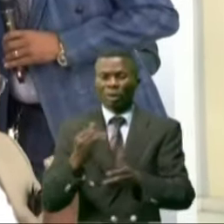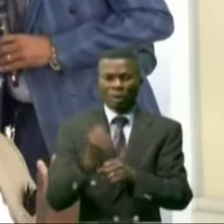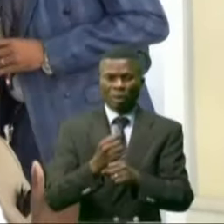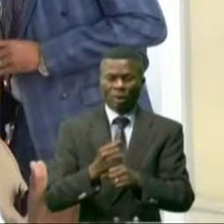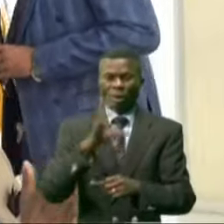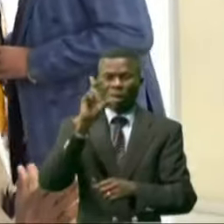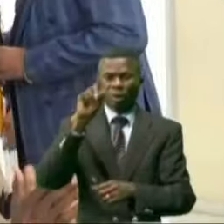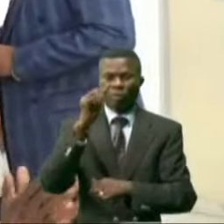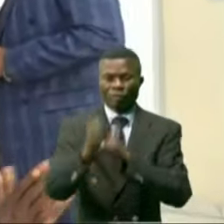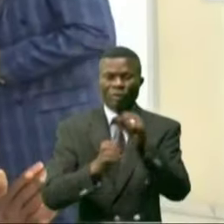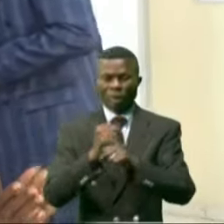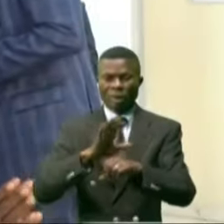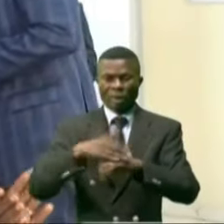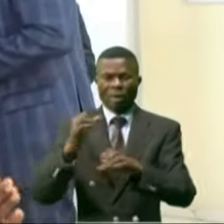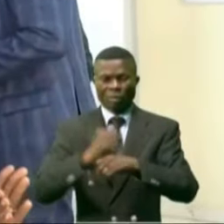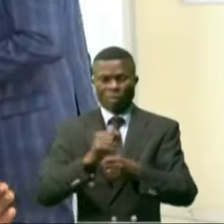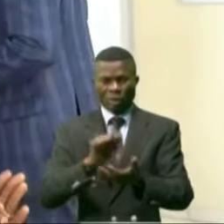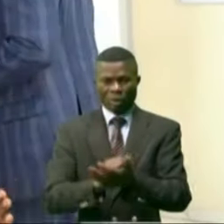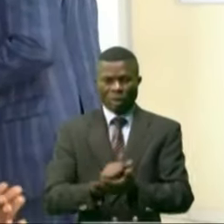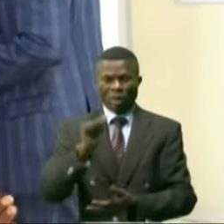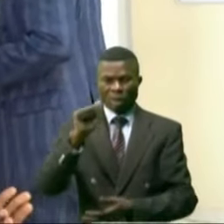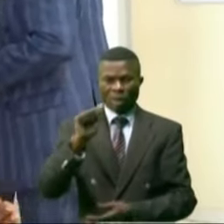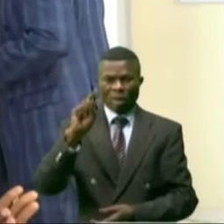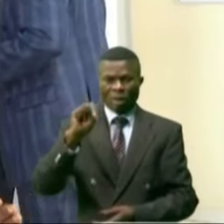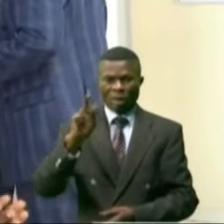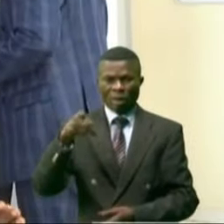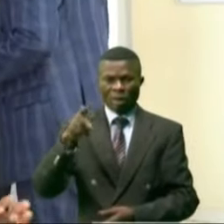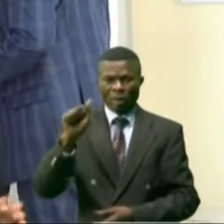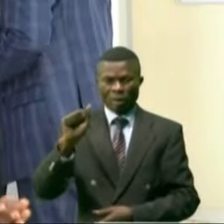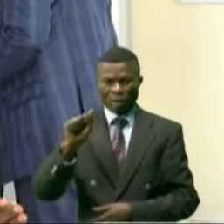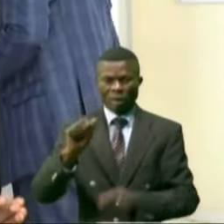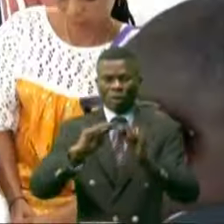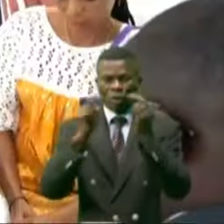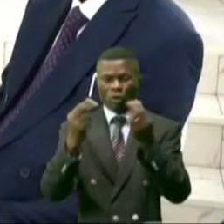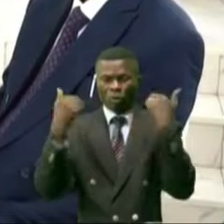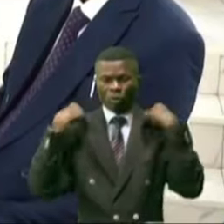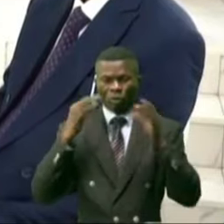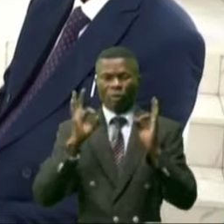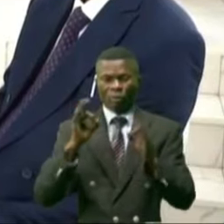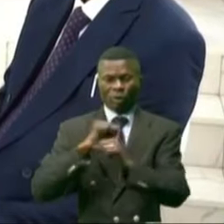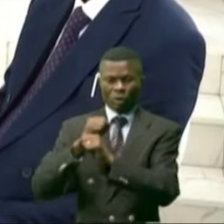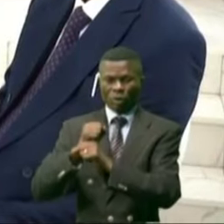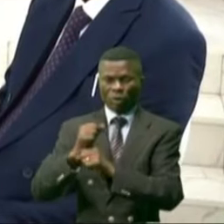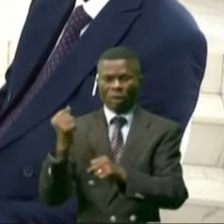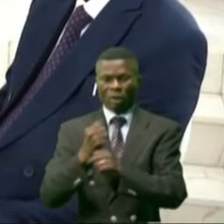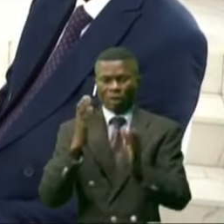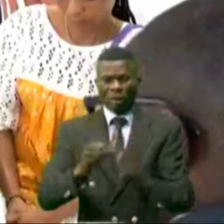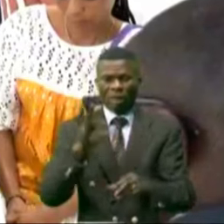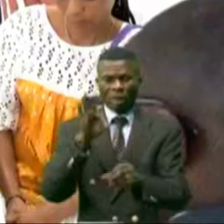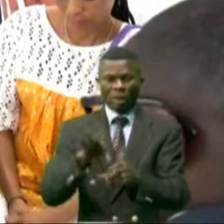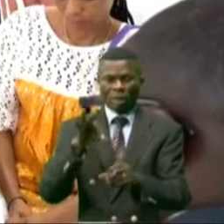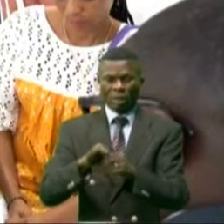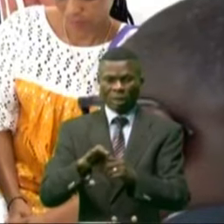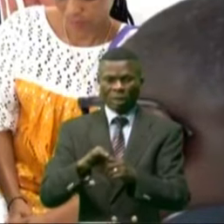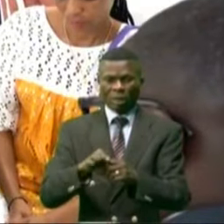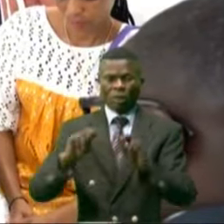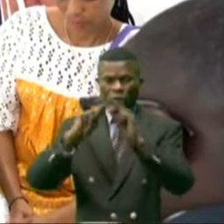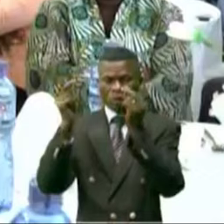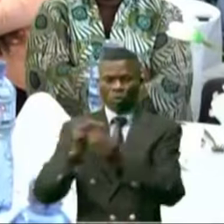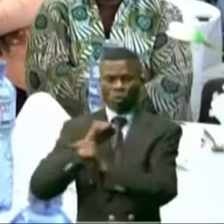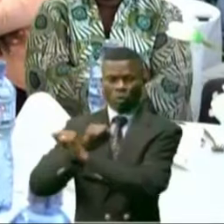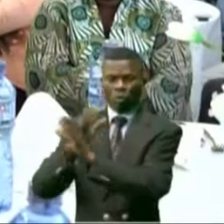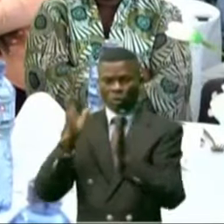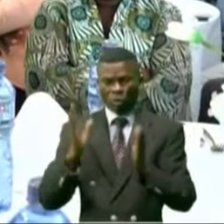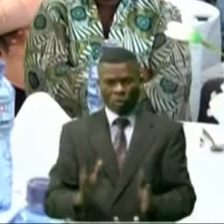20 ans après sa création, l'ANAPI a désormais sa délégation syndicale. Après l'assemblée élective de la dite délégation